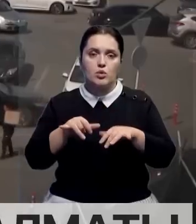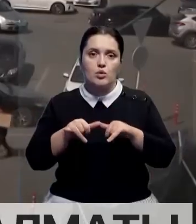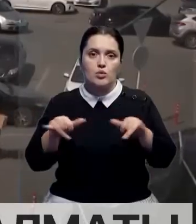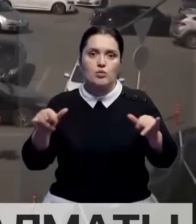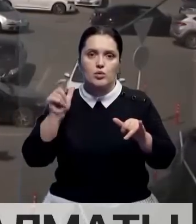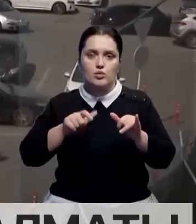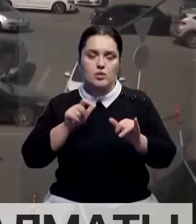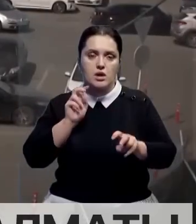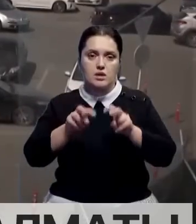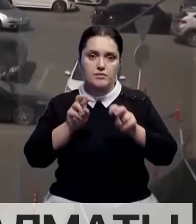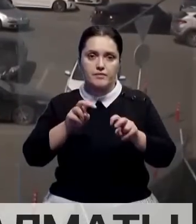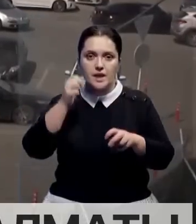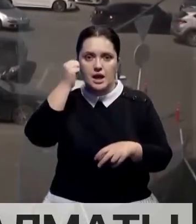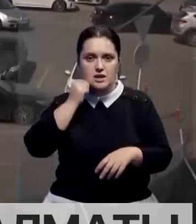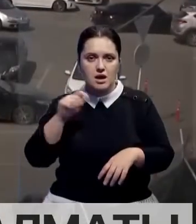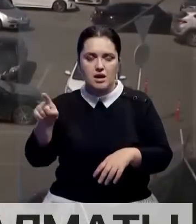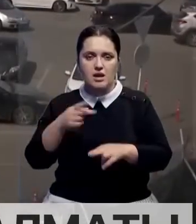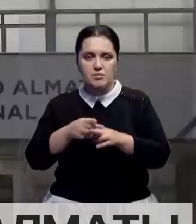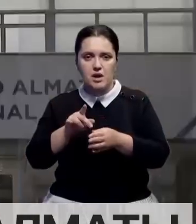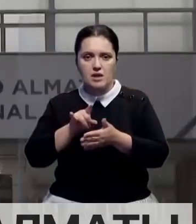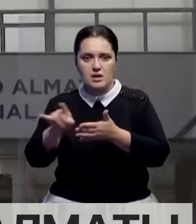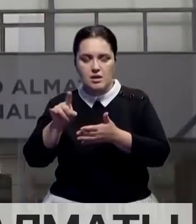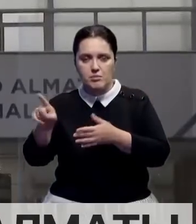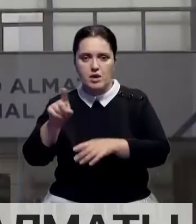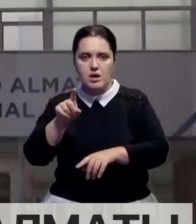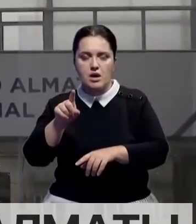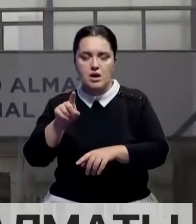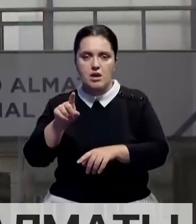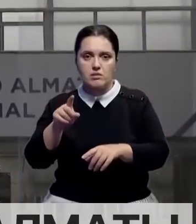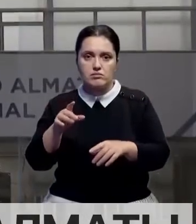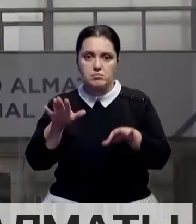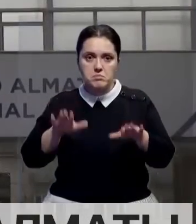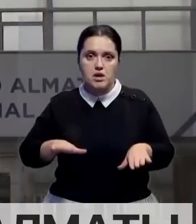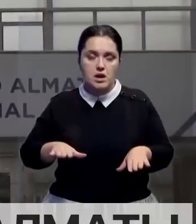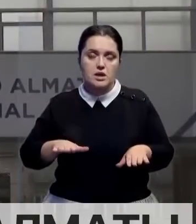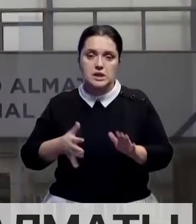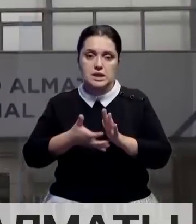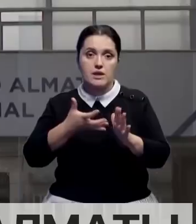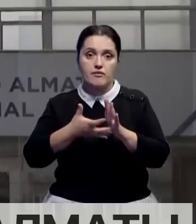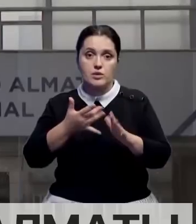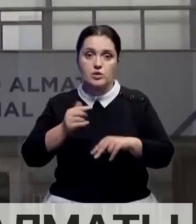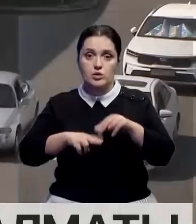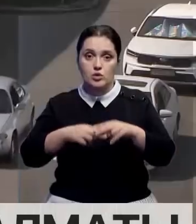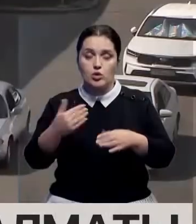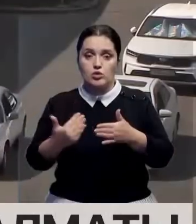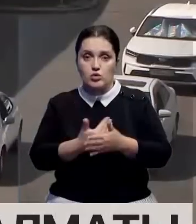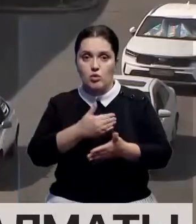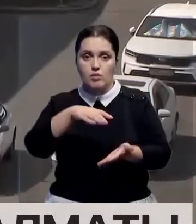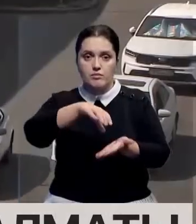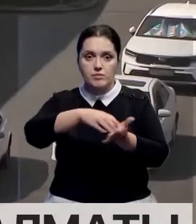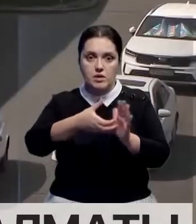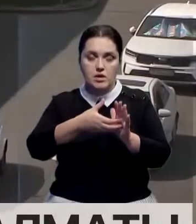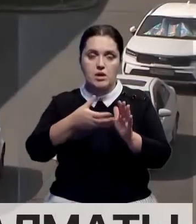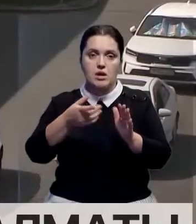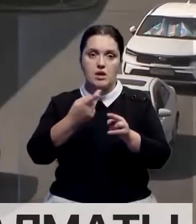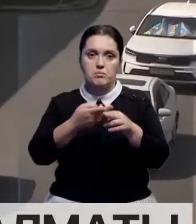количества пассажиров. Старый терминал с ним не справлялся, просто не хватало свободного пространства. Кроме того, в ходе строительства нового здания был перекрыт автомобильный